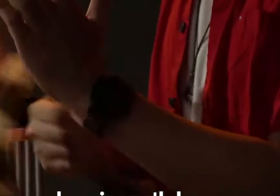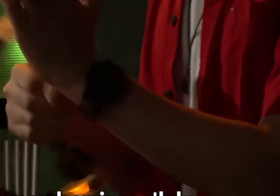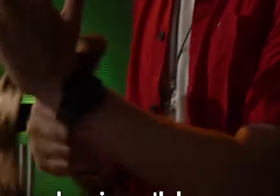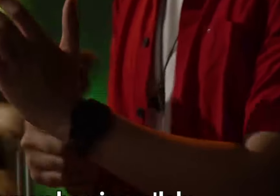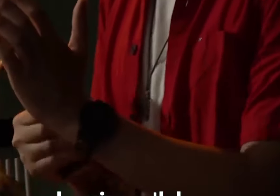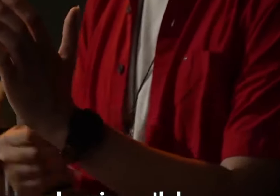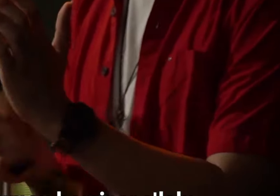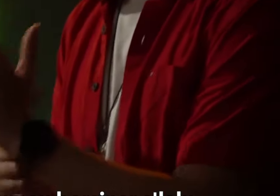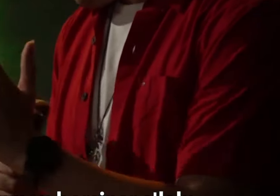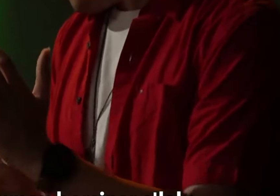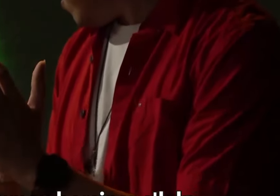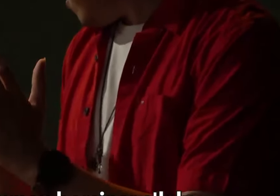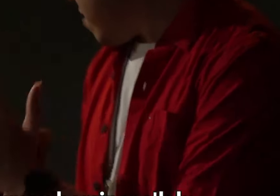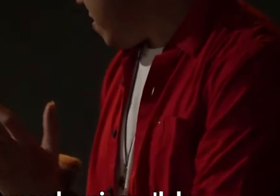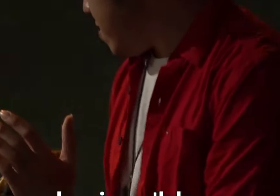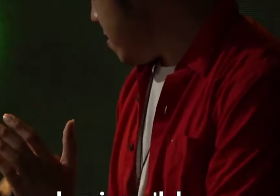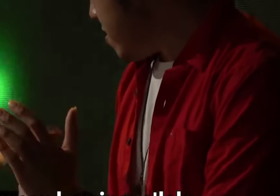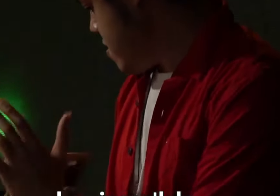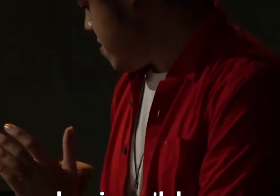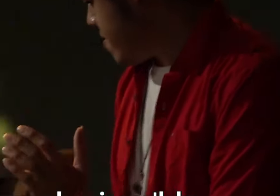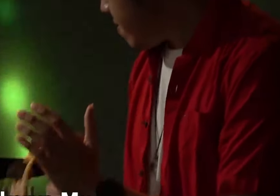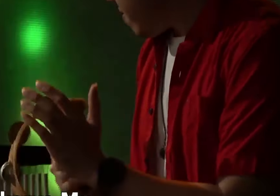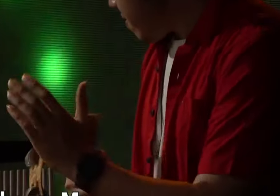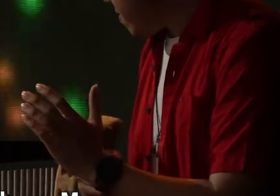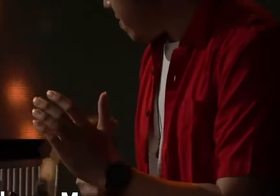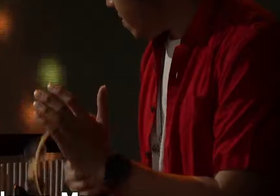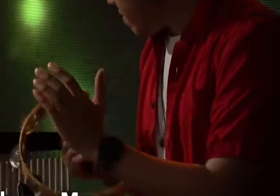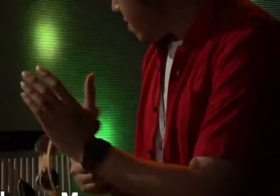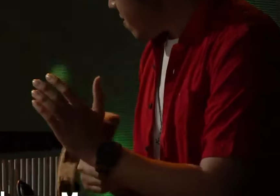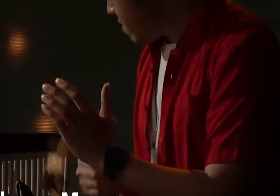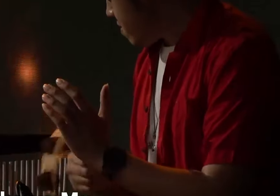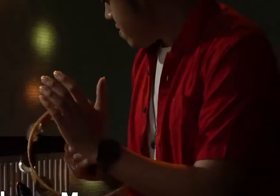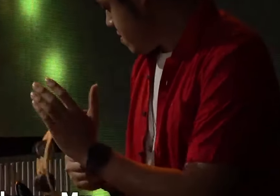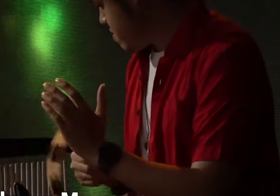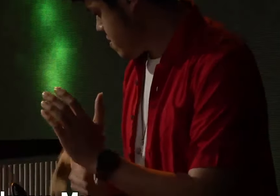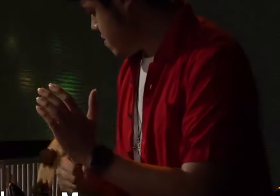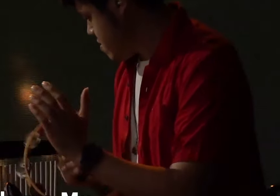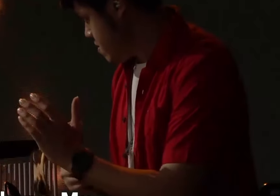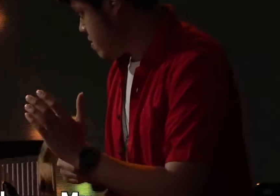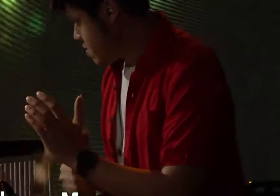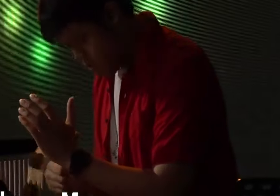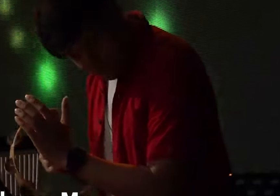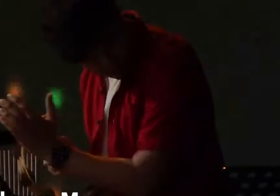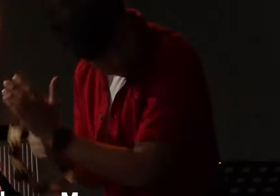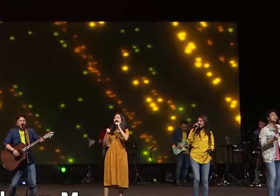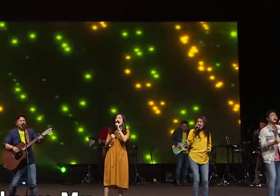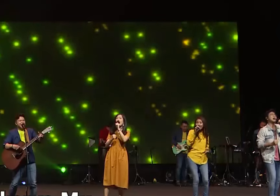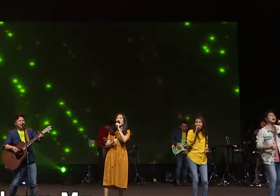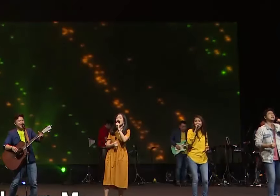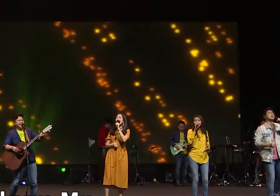selamanya. Ku mau bersinar selalu di